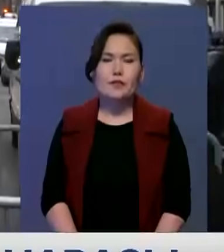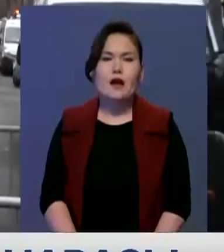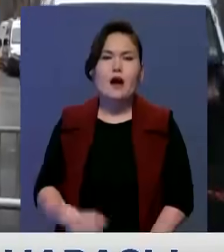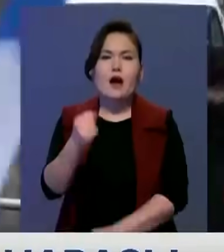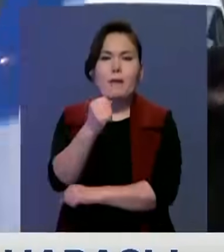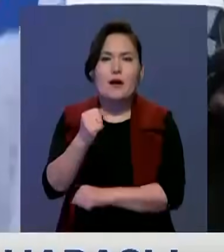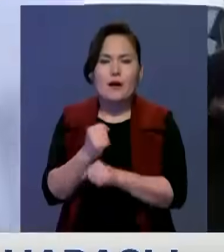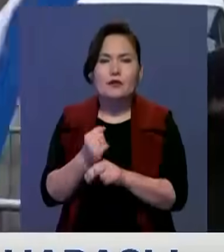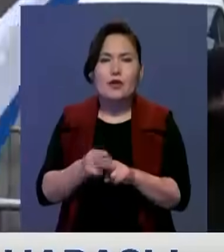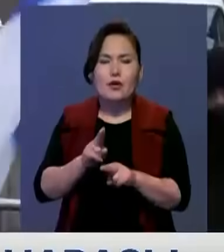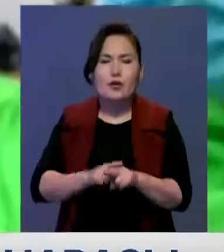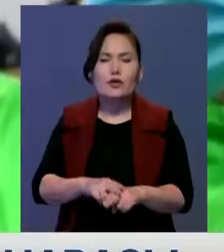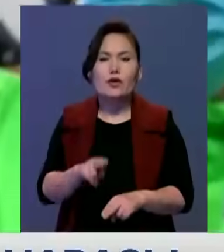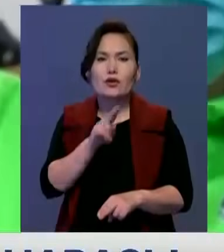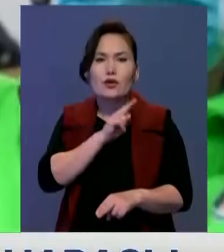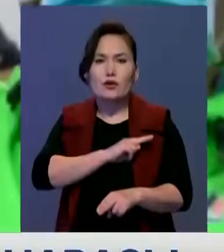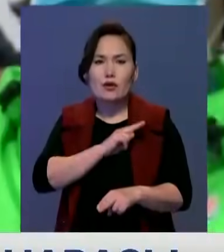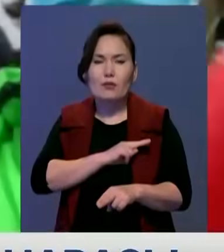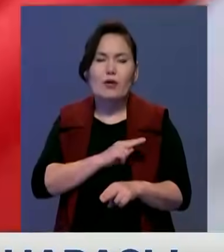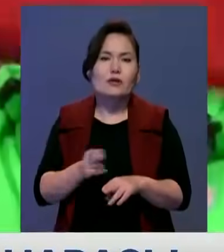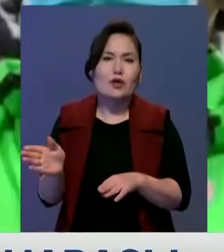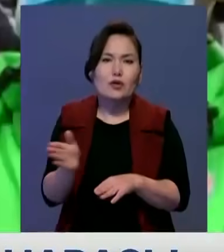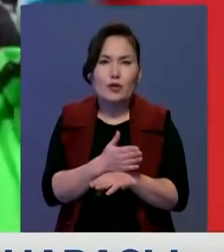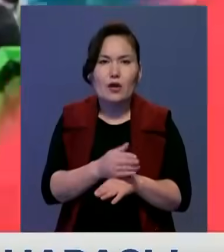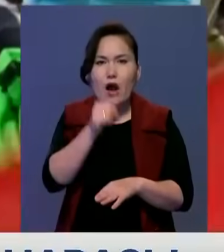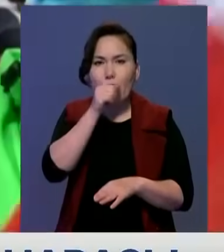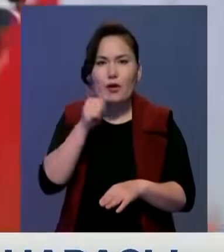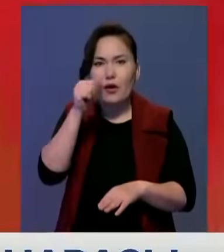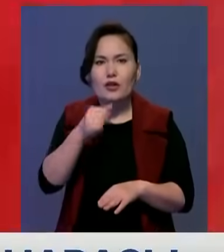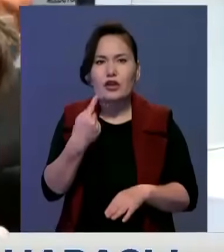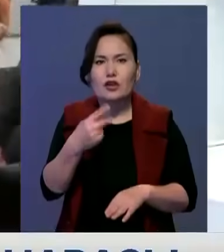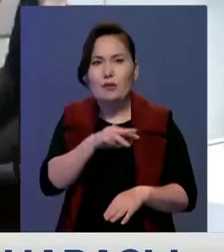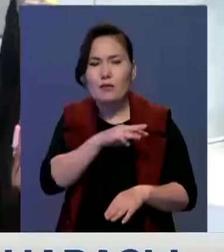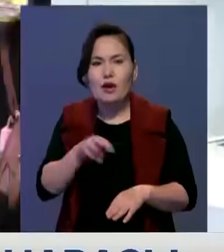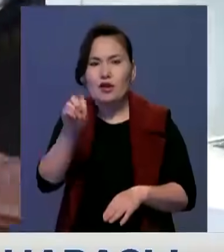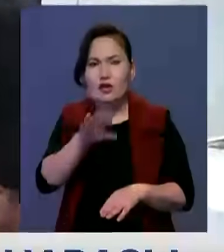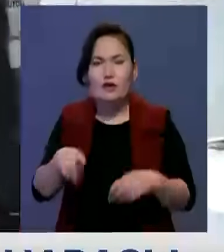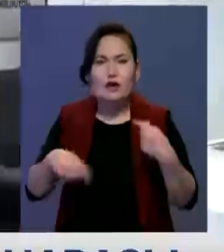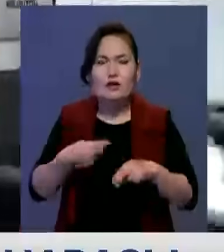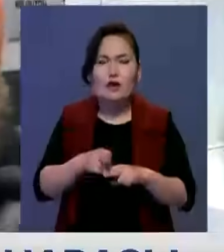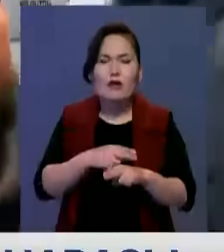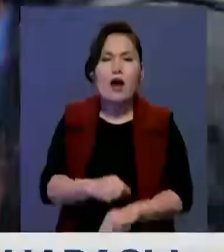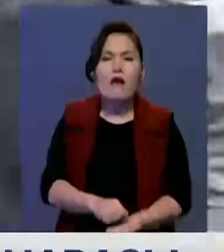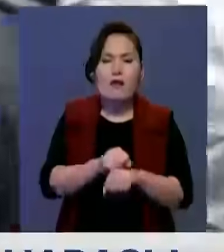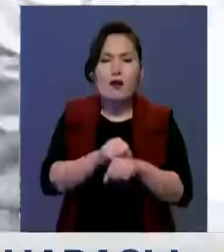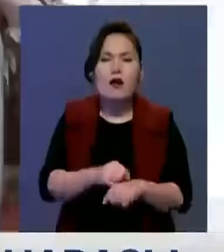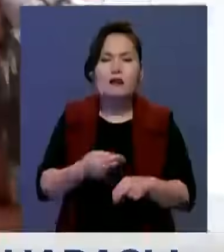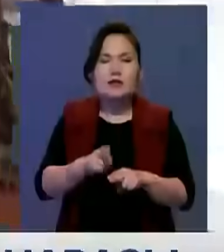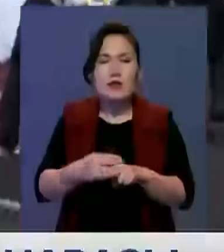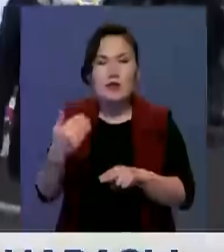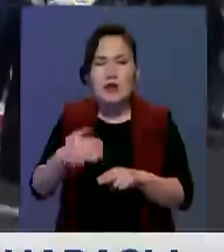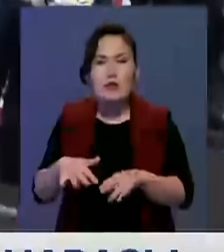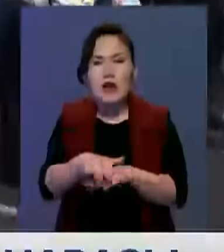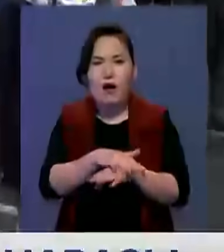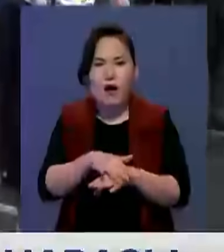Жұмысшыларды ақысыз еңбек демалысына шығару үшін мемлекет былтыр 20 миллиард евро шығындаған. Наразы топ Франция үкіметі отырысы өтетін ұлттық